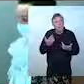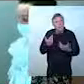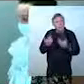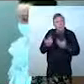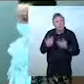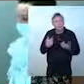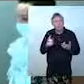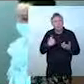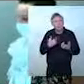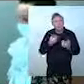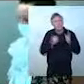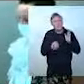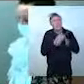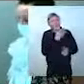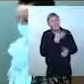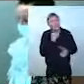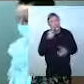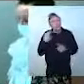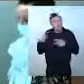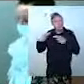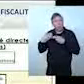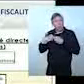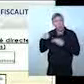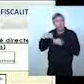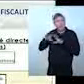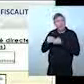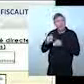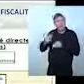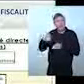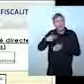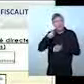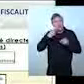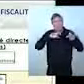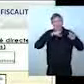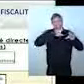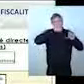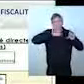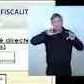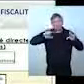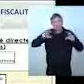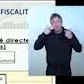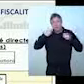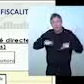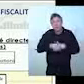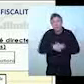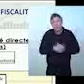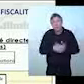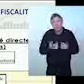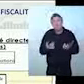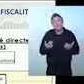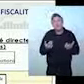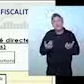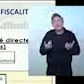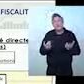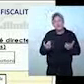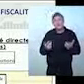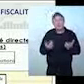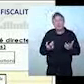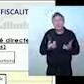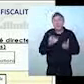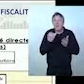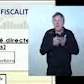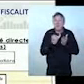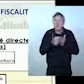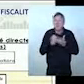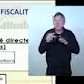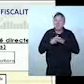ce qui s'est passé sur le précédent mandat, chose visiblement assez classique, d'augmenter fortement l'imposition en début